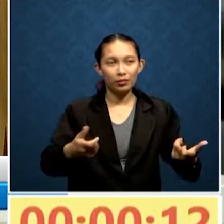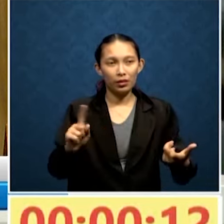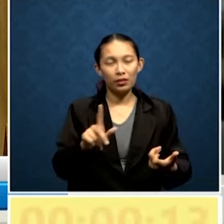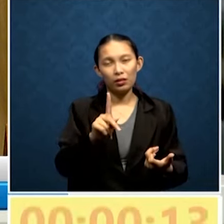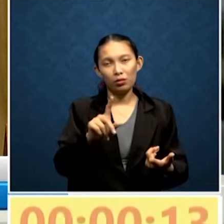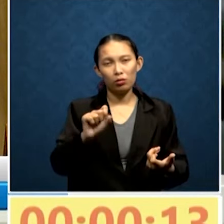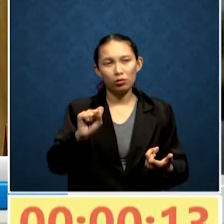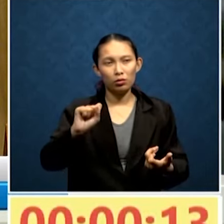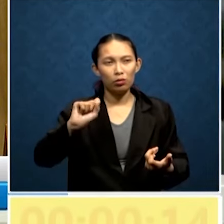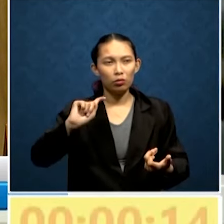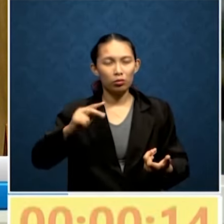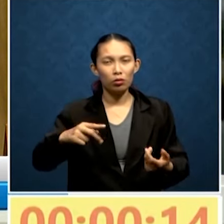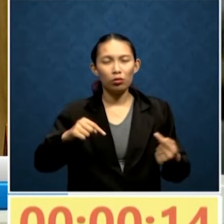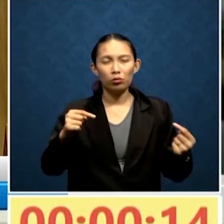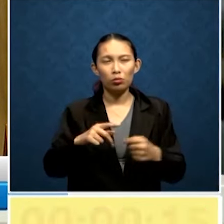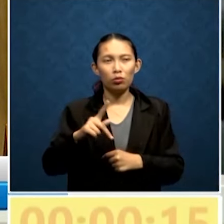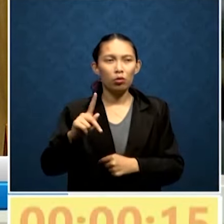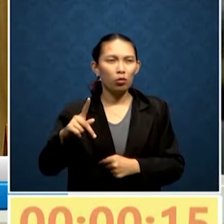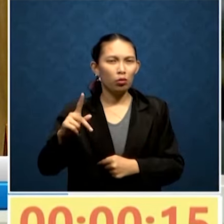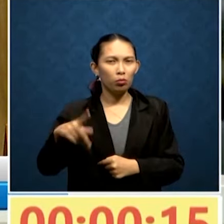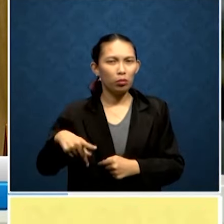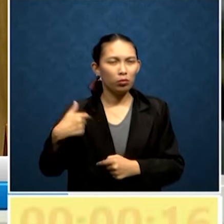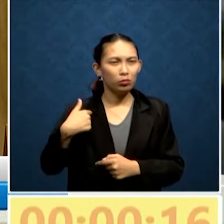สท.ออกจากกพ.เห็นด้วย